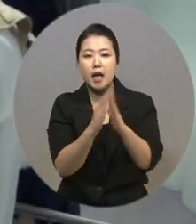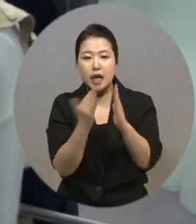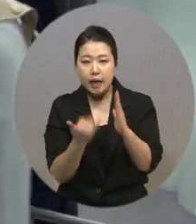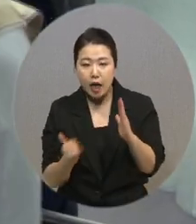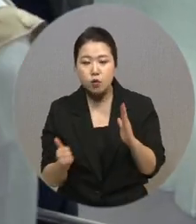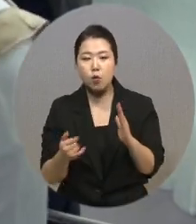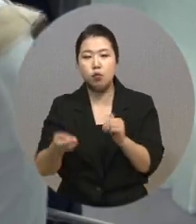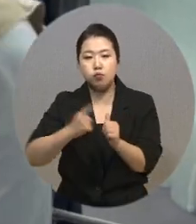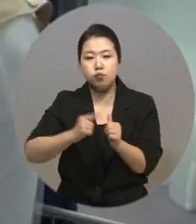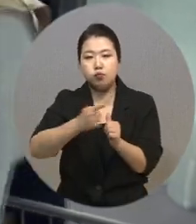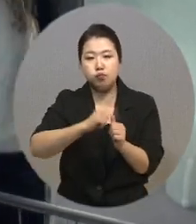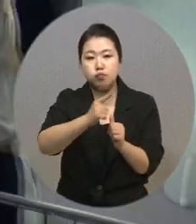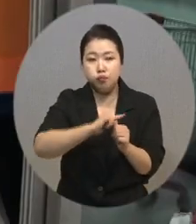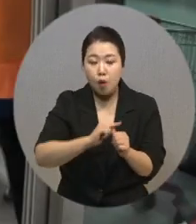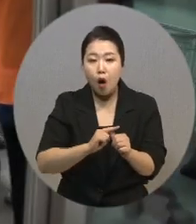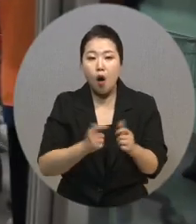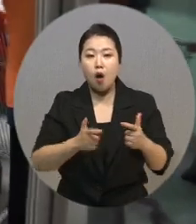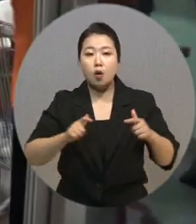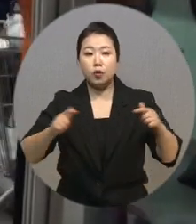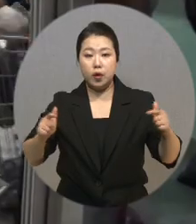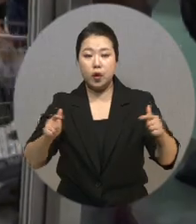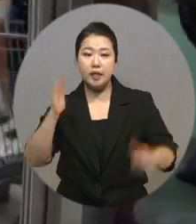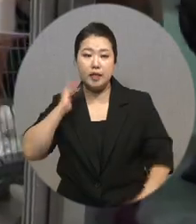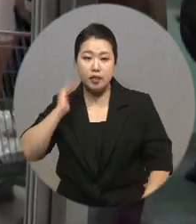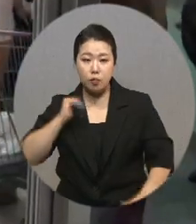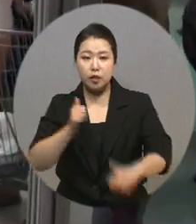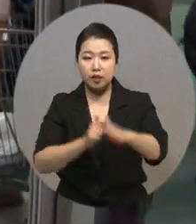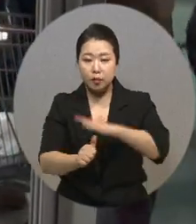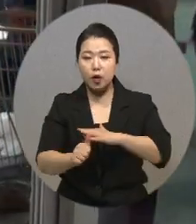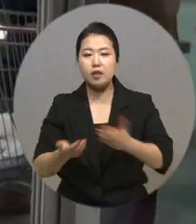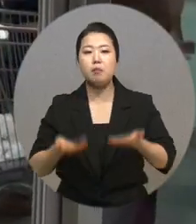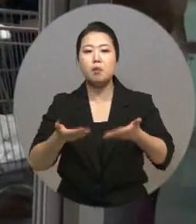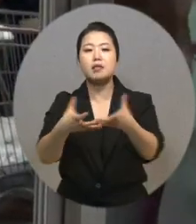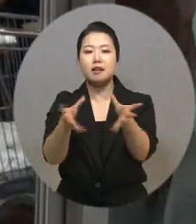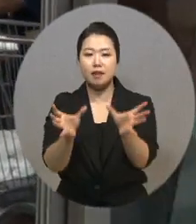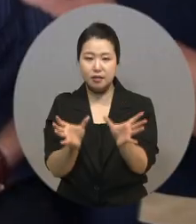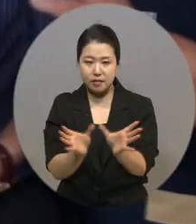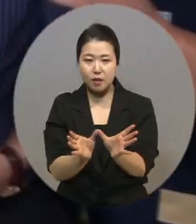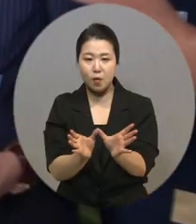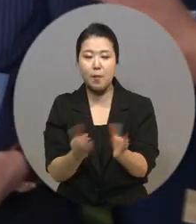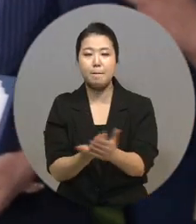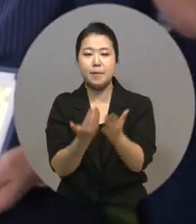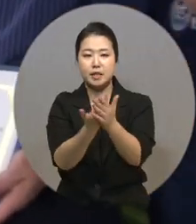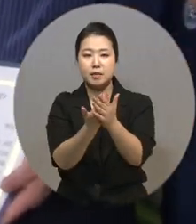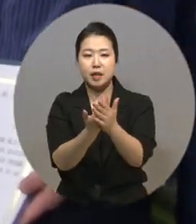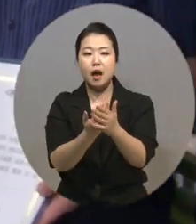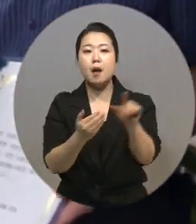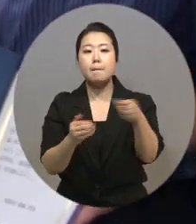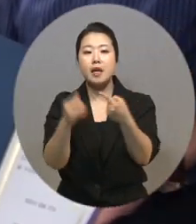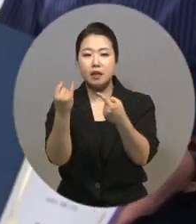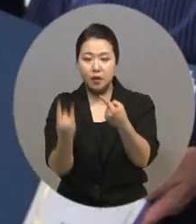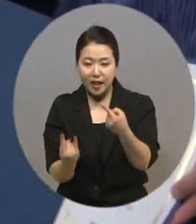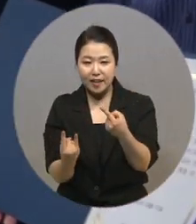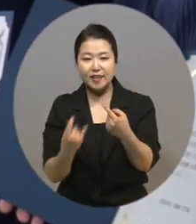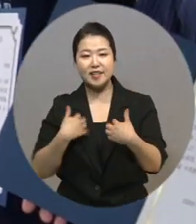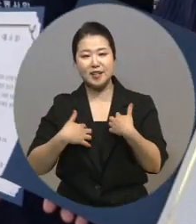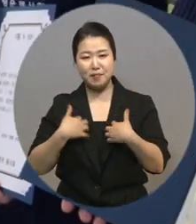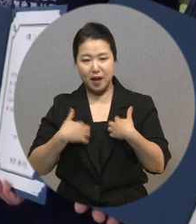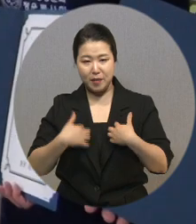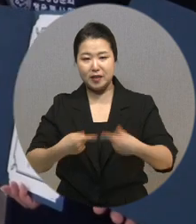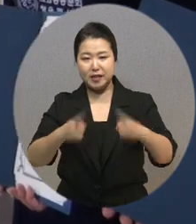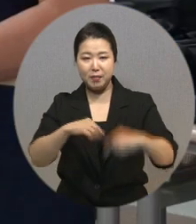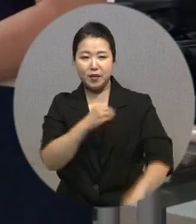봉사회가 이젠 의정부를 대표하는 봉사단체가 되었습니다 백회를 자축하며 참여하는 모든